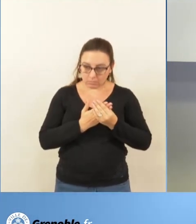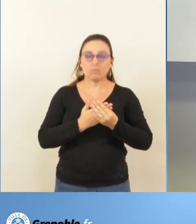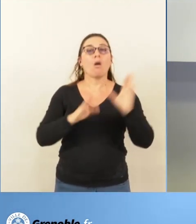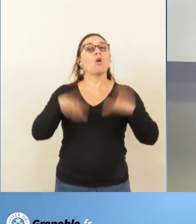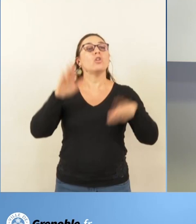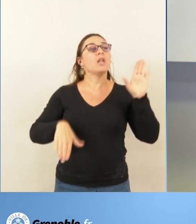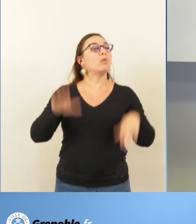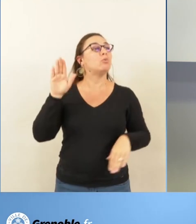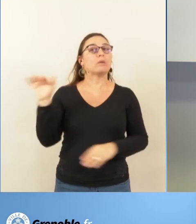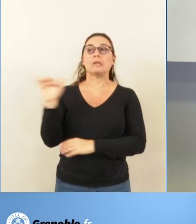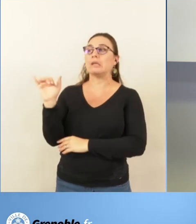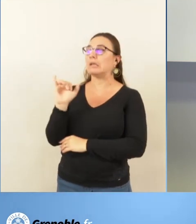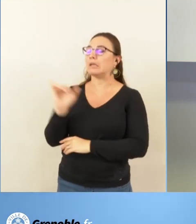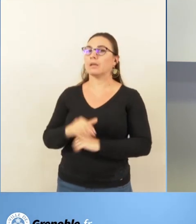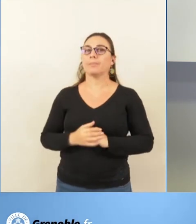candidature